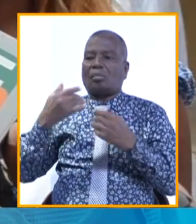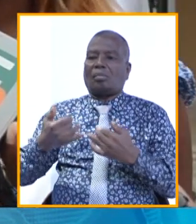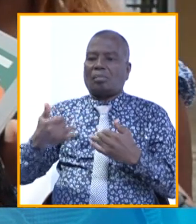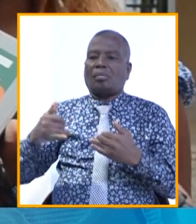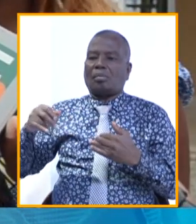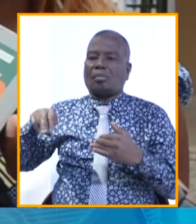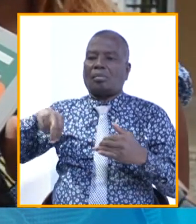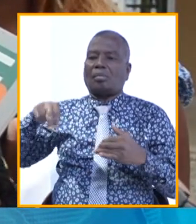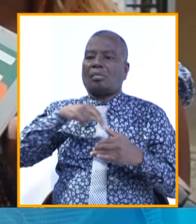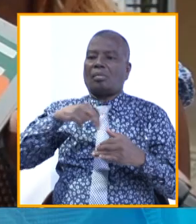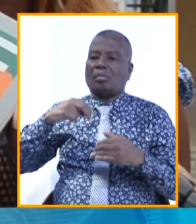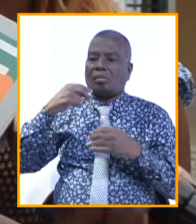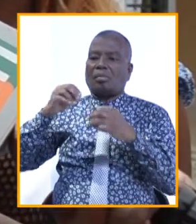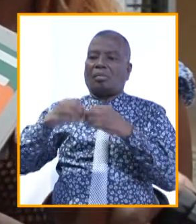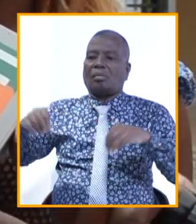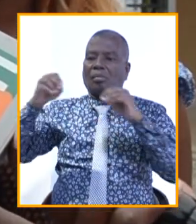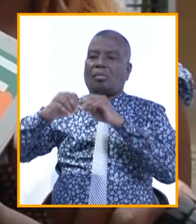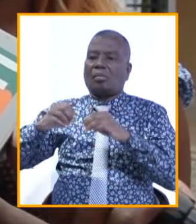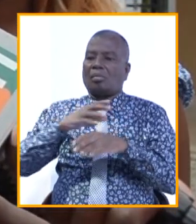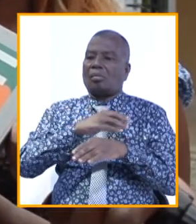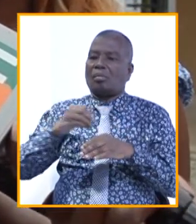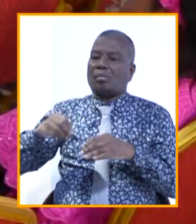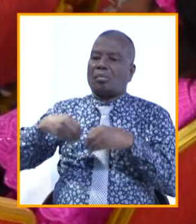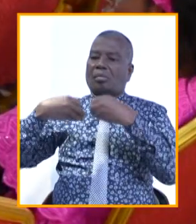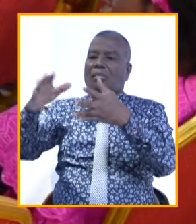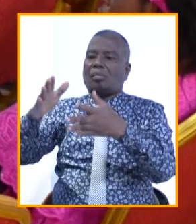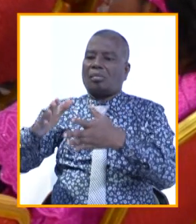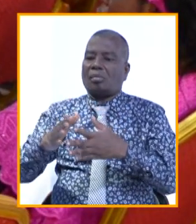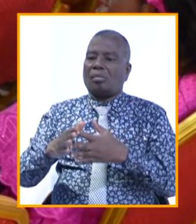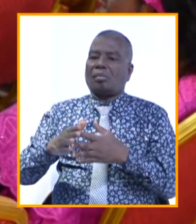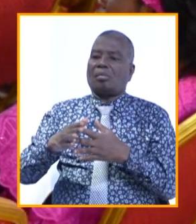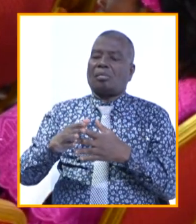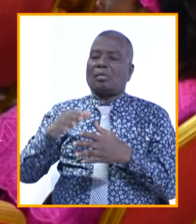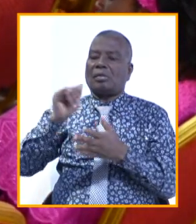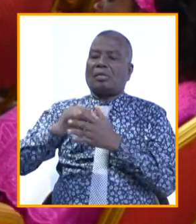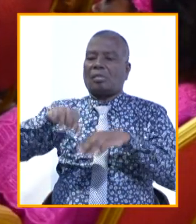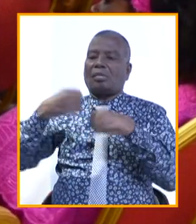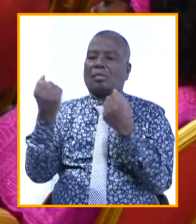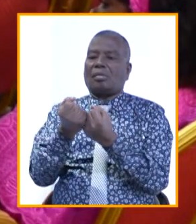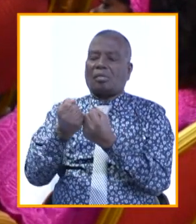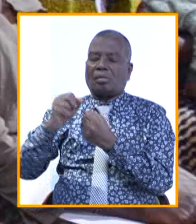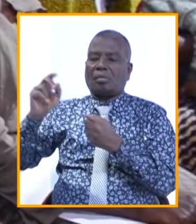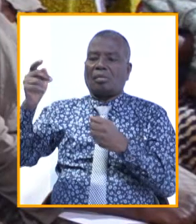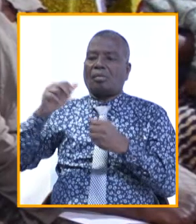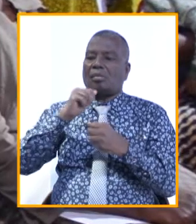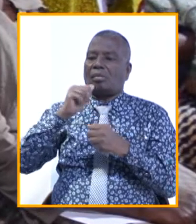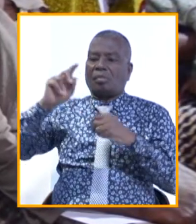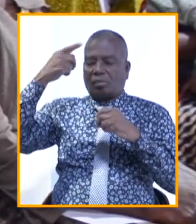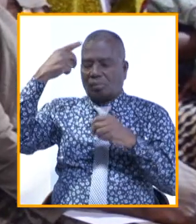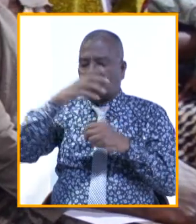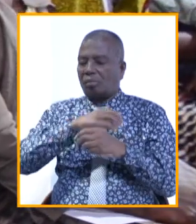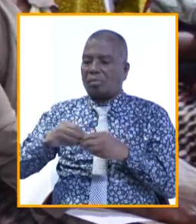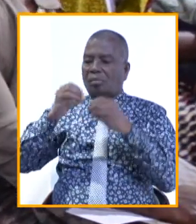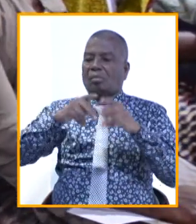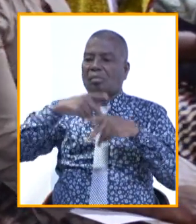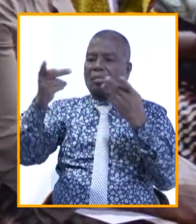sont en train de nous organiser, ça va nous propulser vers l'avant. La FEGAB est une association apolitique mise en place